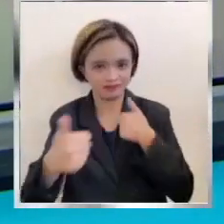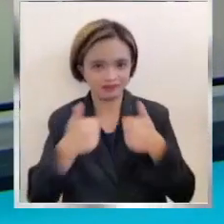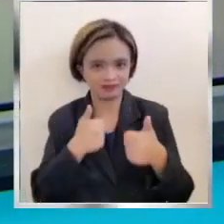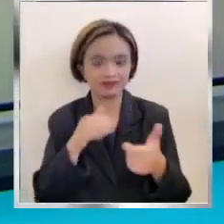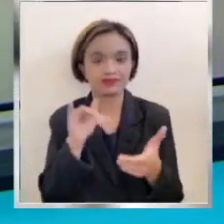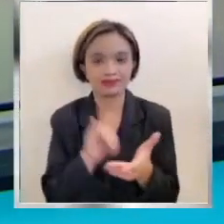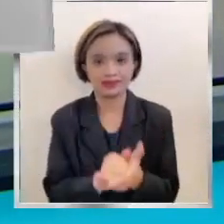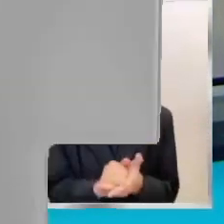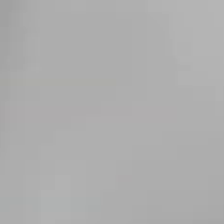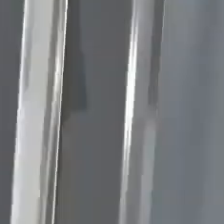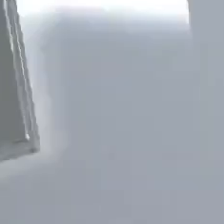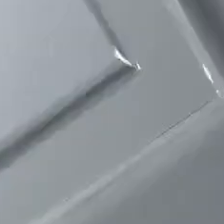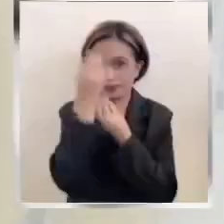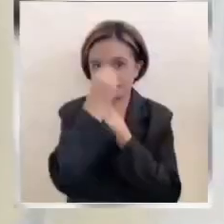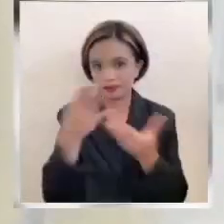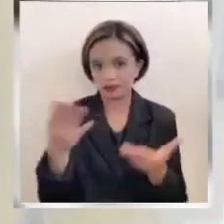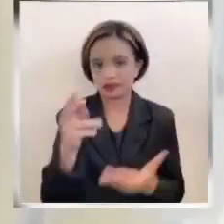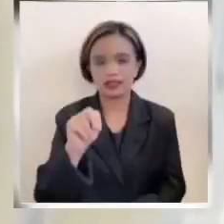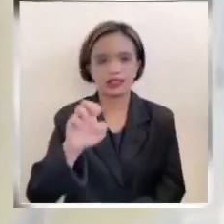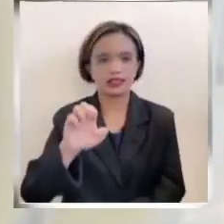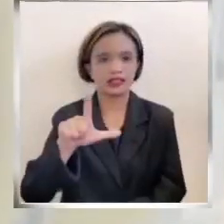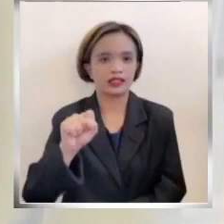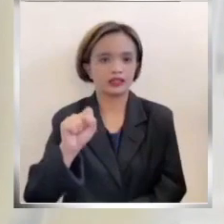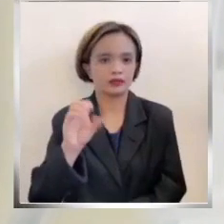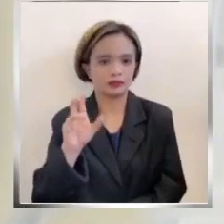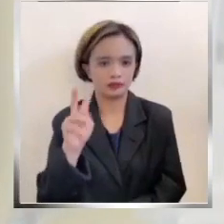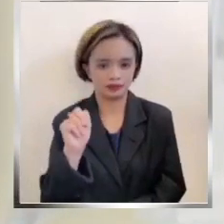ni Nelson Canlas.